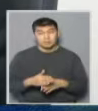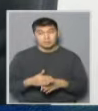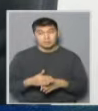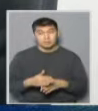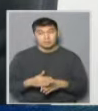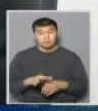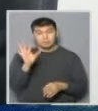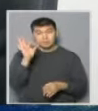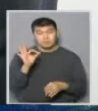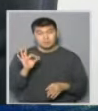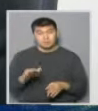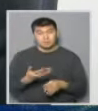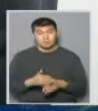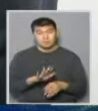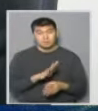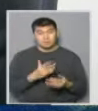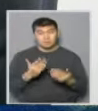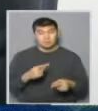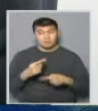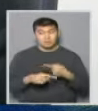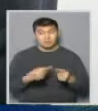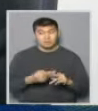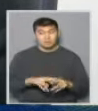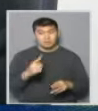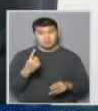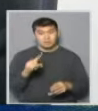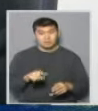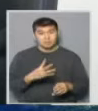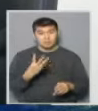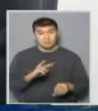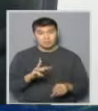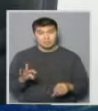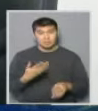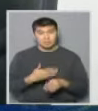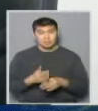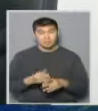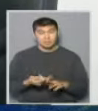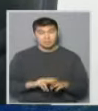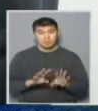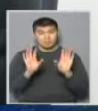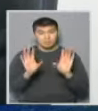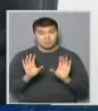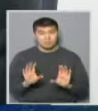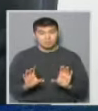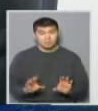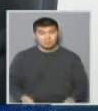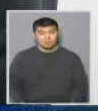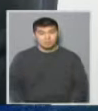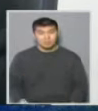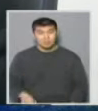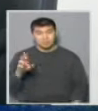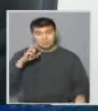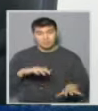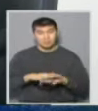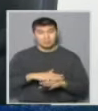несиенің пайыздық мөлшерін субсидиялауға, одан кейін 1,4 миллиард теңгесі несиені кепілдендіруге, және де